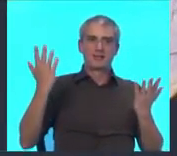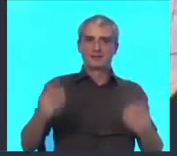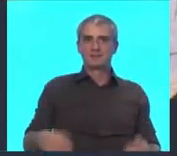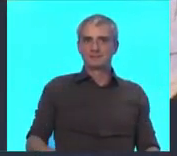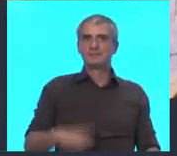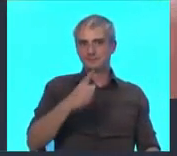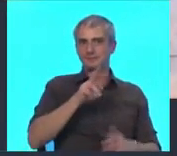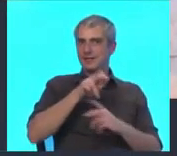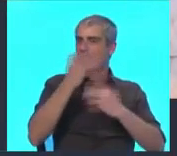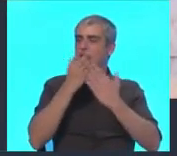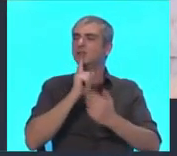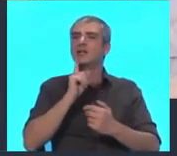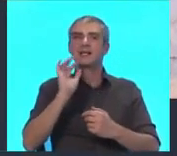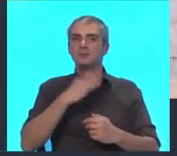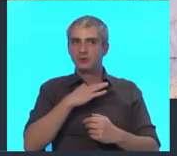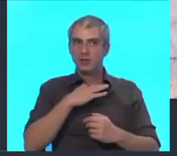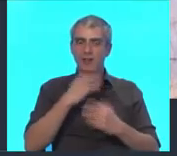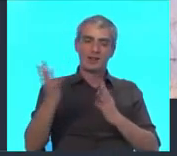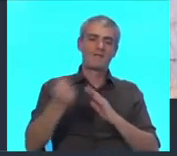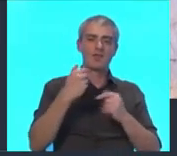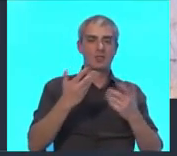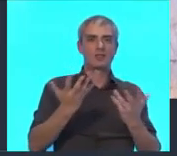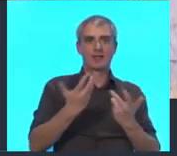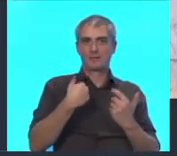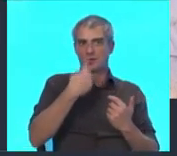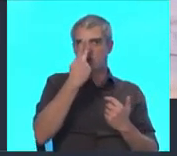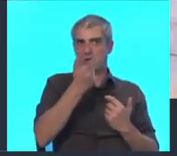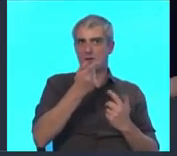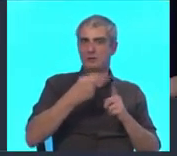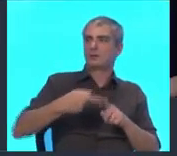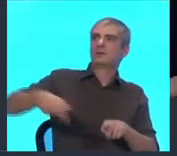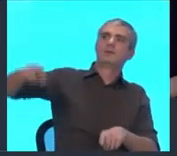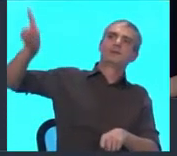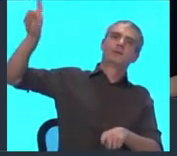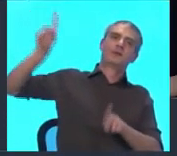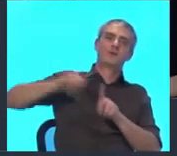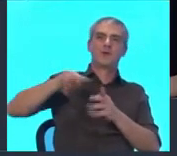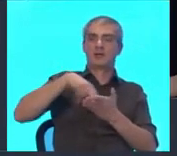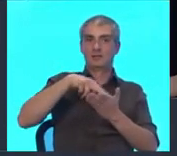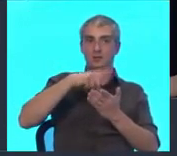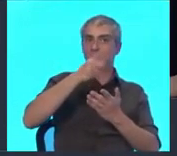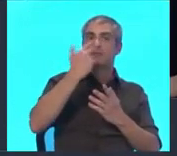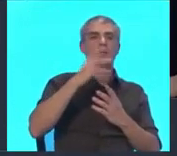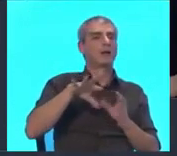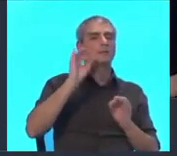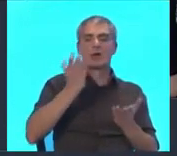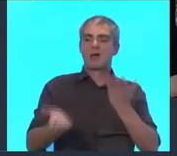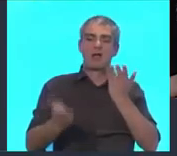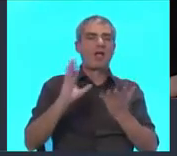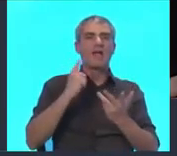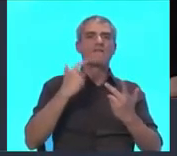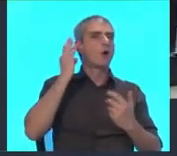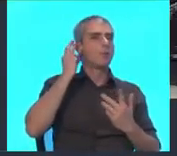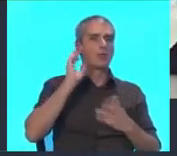תלך, תעזור לאמא שלי לפנות כלים, תוך כדי אני רואה אותה מרימה את הרגל ככה, כמו ריקוד. כשעמדה לפניה הבחירה, היכן יופיעו בנות